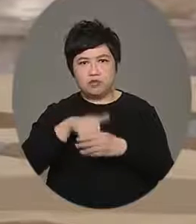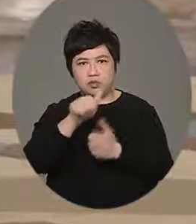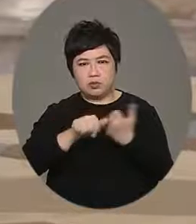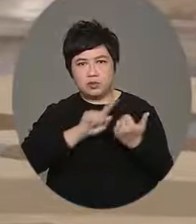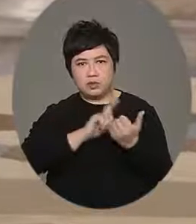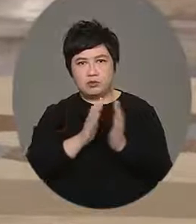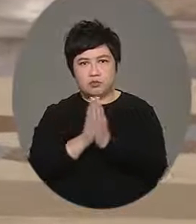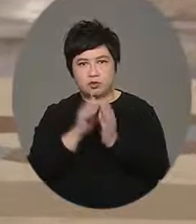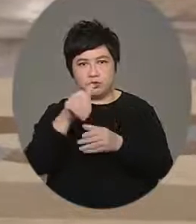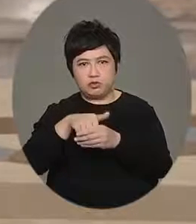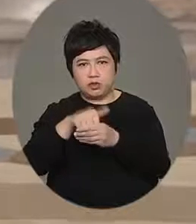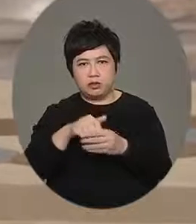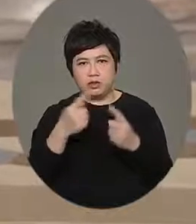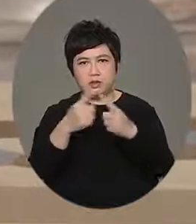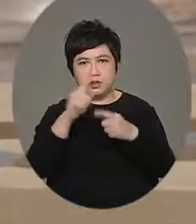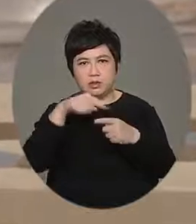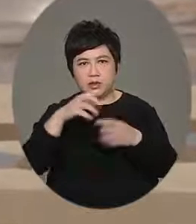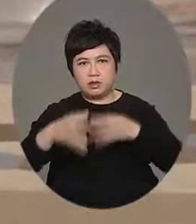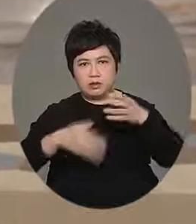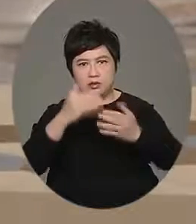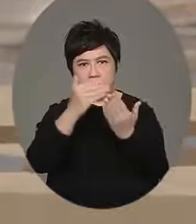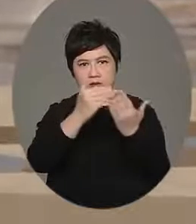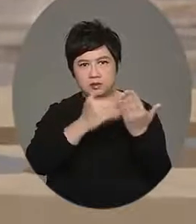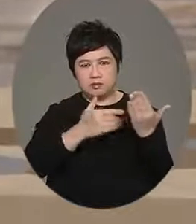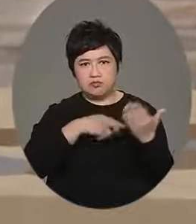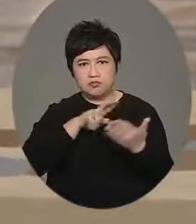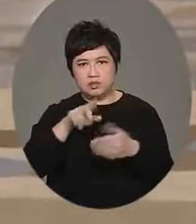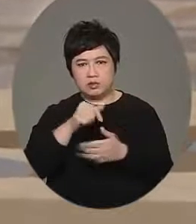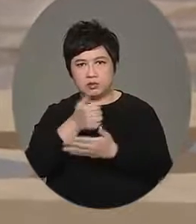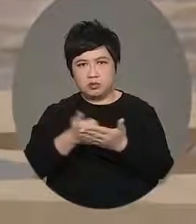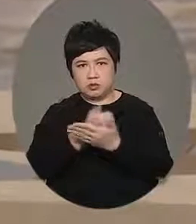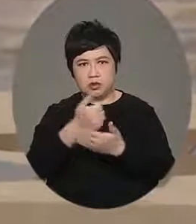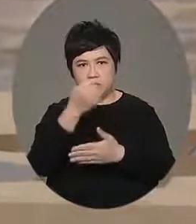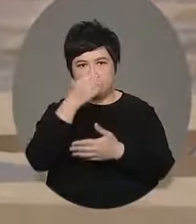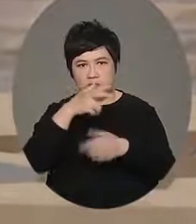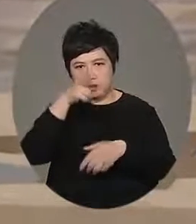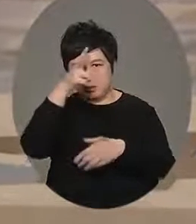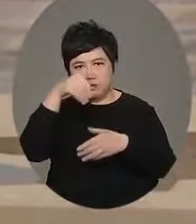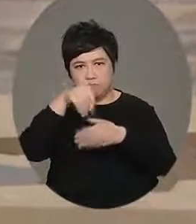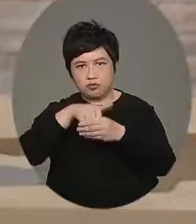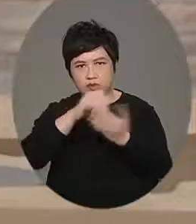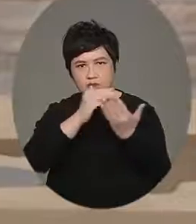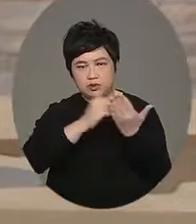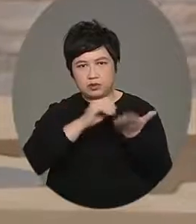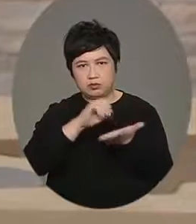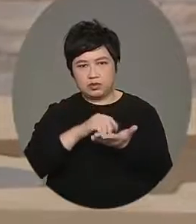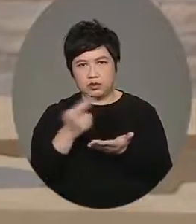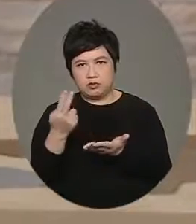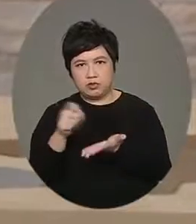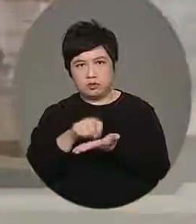生。全國人大會議議程顯示，將會審議關於完善香港特區選舉制度的決定草